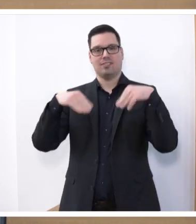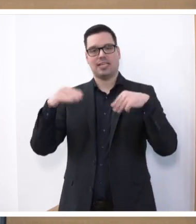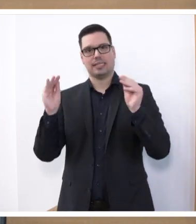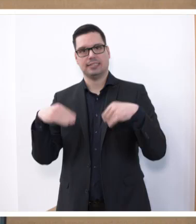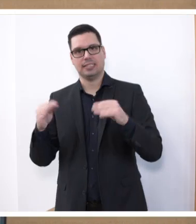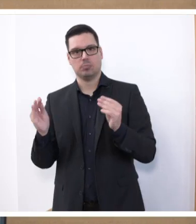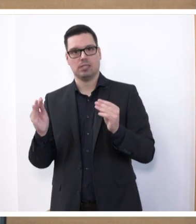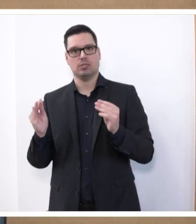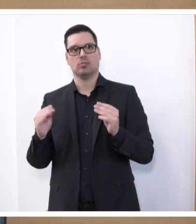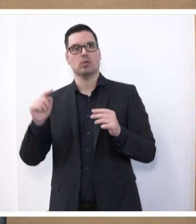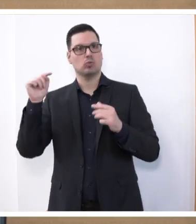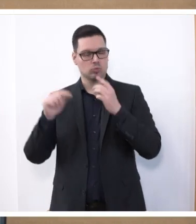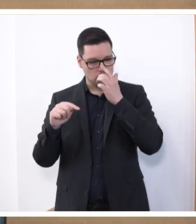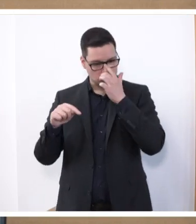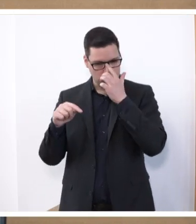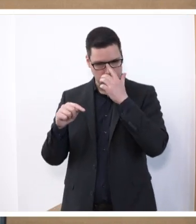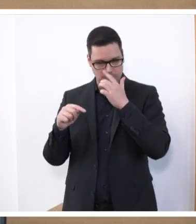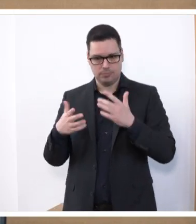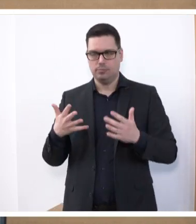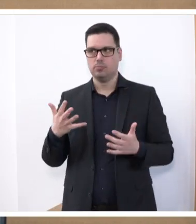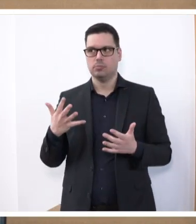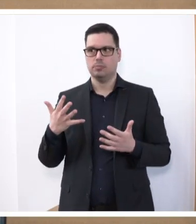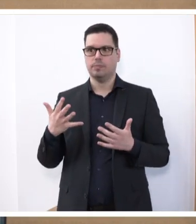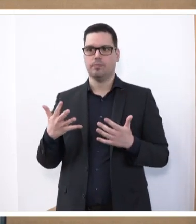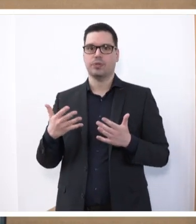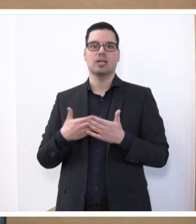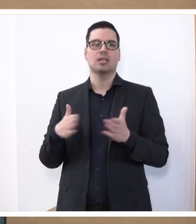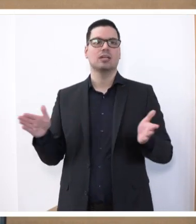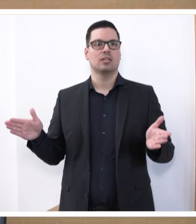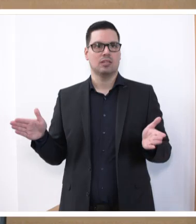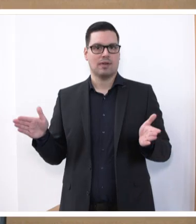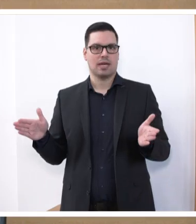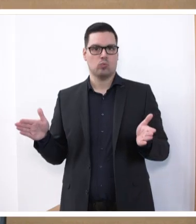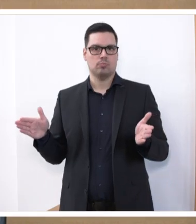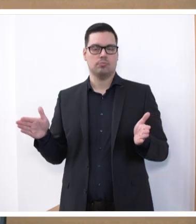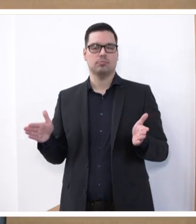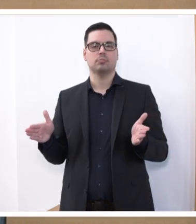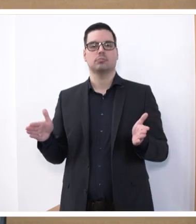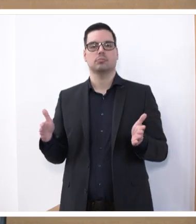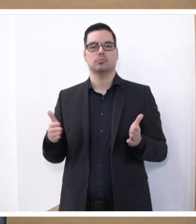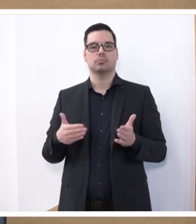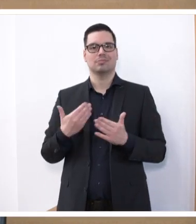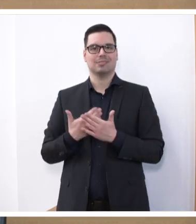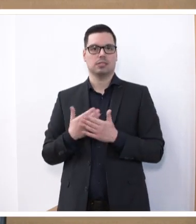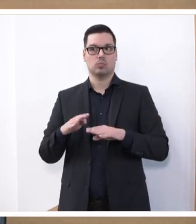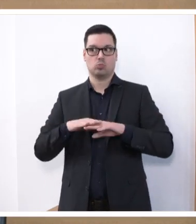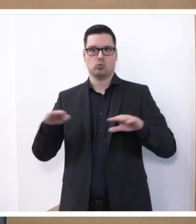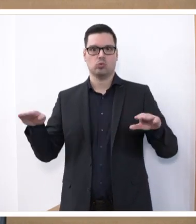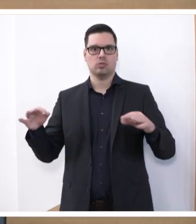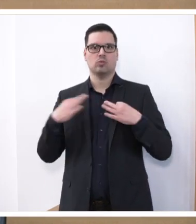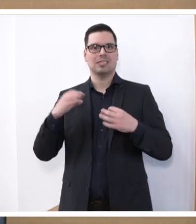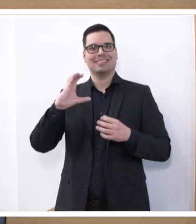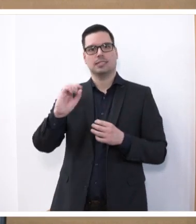ist und dort auch schon äh die ein oder anderen Freiräume hat und deswegen was Grundmaxime für uns als